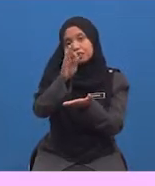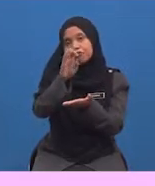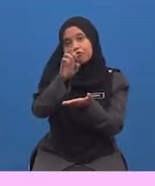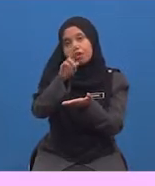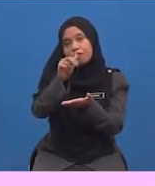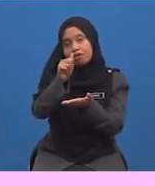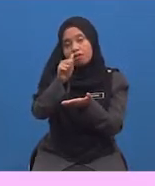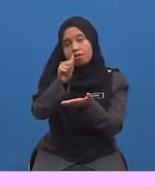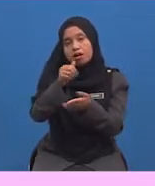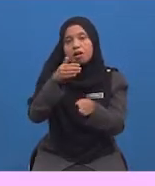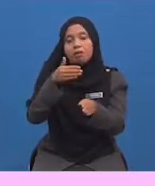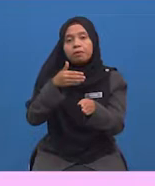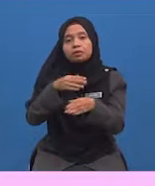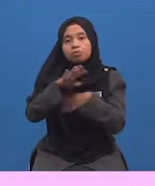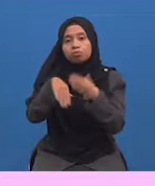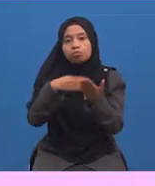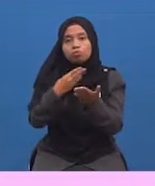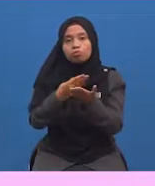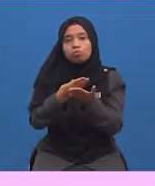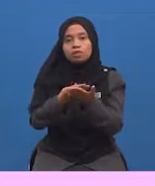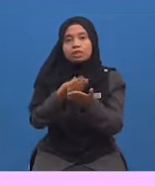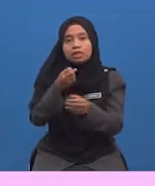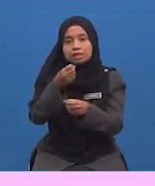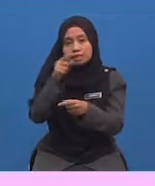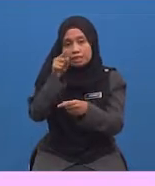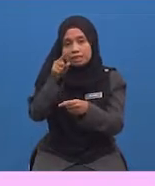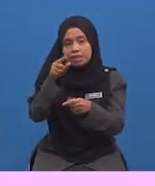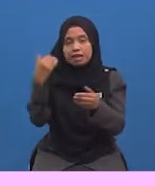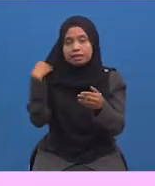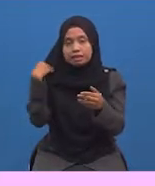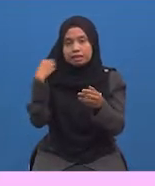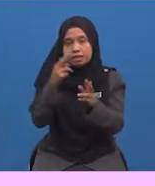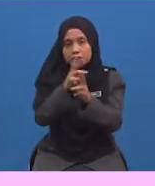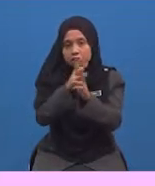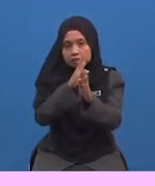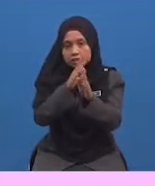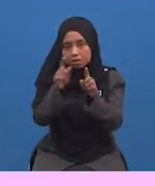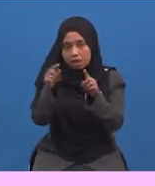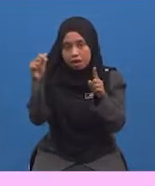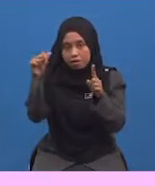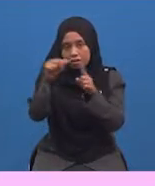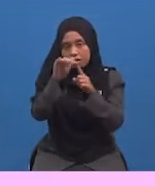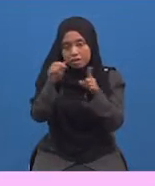Semua titik pada permukaannya mempunyai jarak yang sama dari pusat sfera.